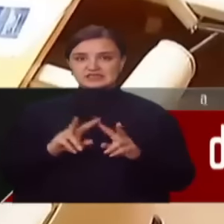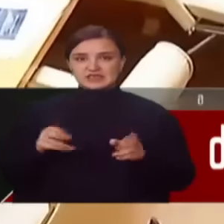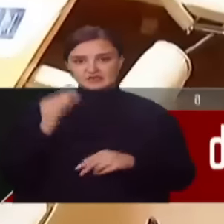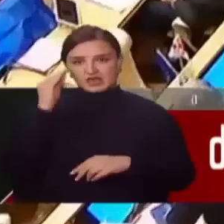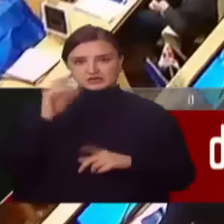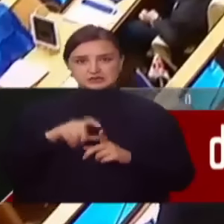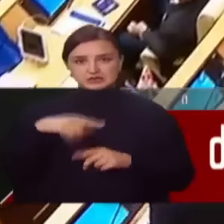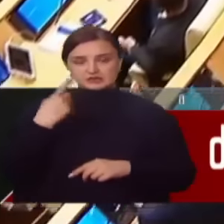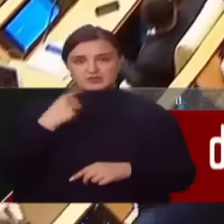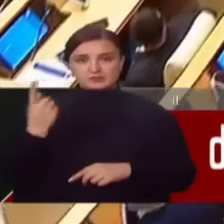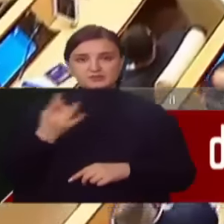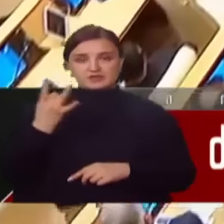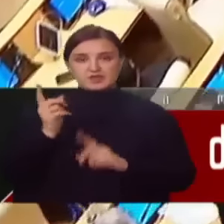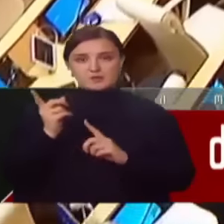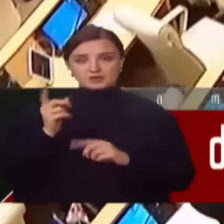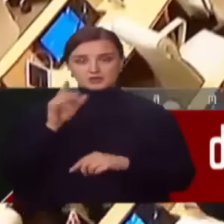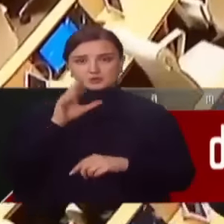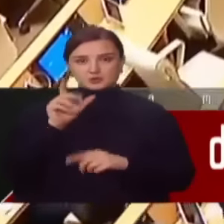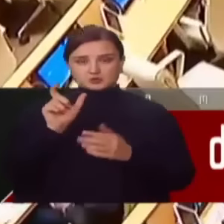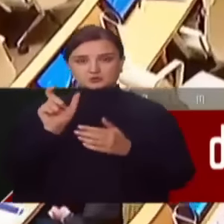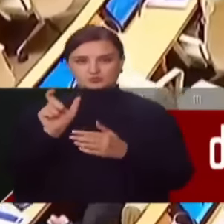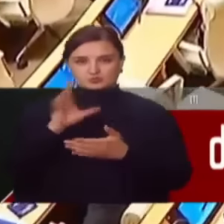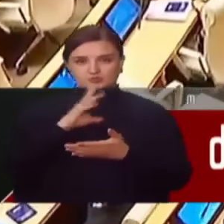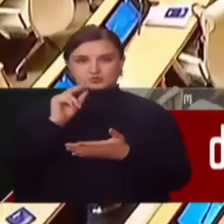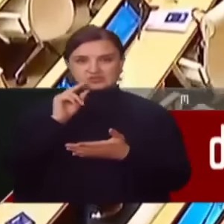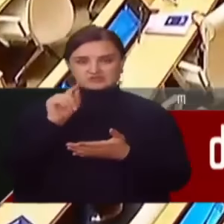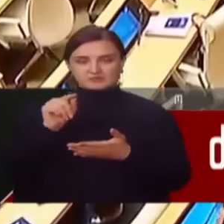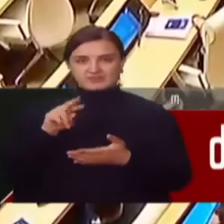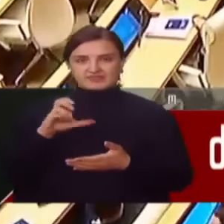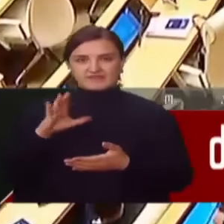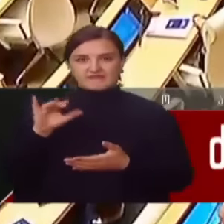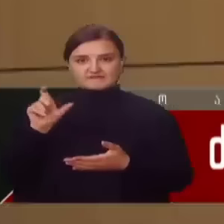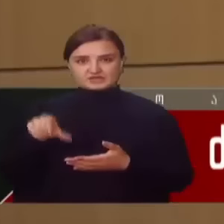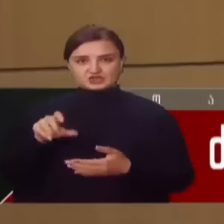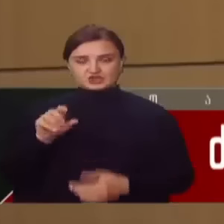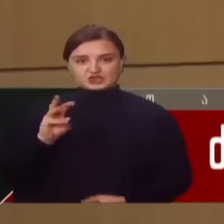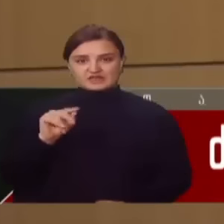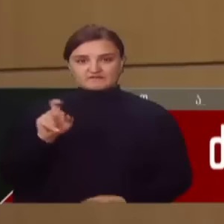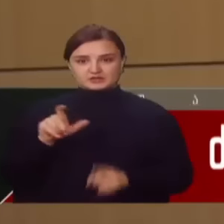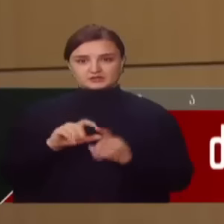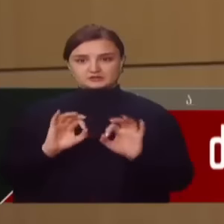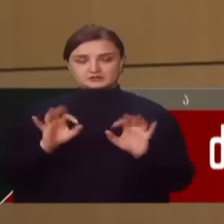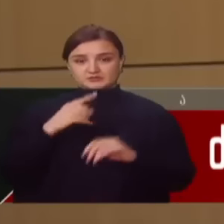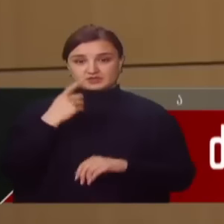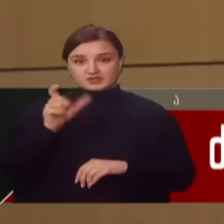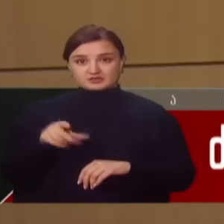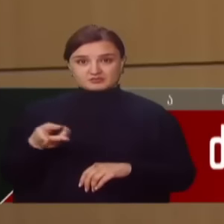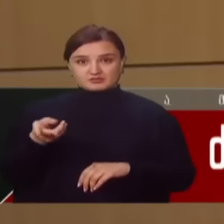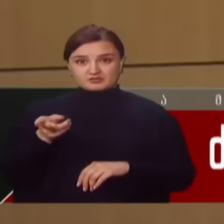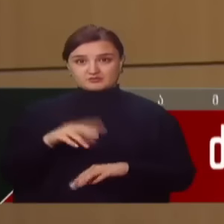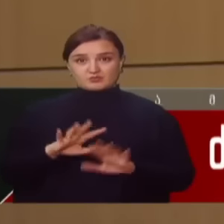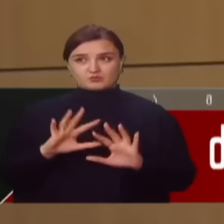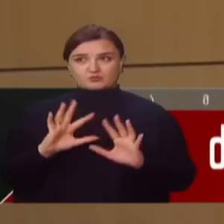კონტექსში ახსენა პირველად აპრილის შუა რიცხვებში დევი ჭანკოტაძემ როდესაც პარლამენტის ტრიბუნიდან თქვა რომ ერთი ადამიანის რო დაიღუპოს